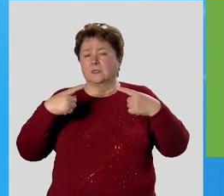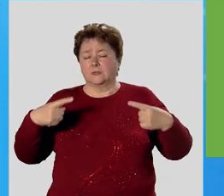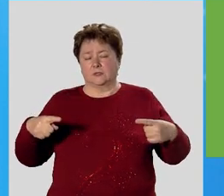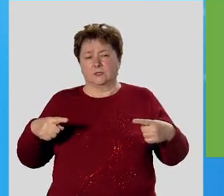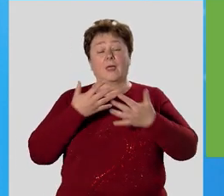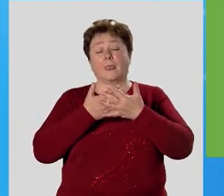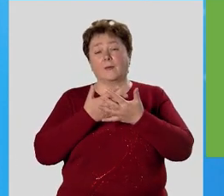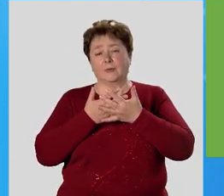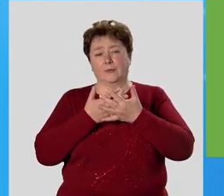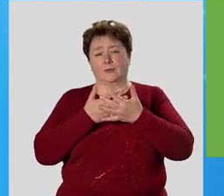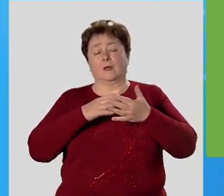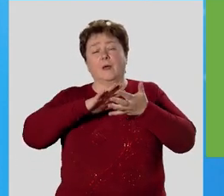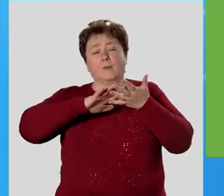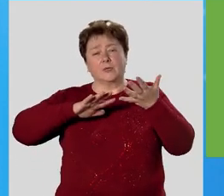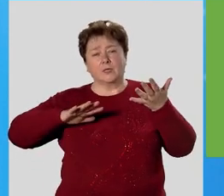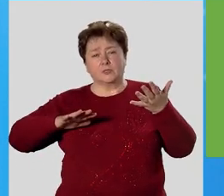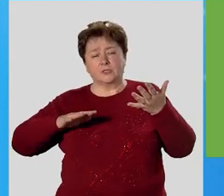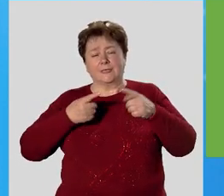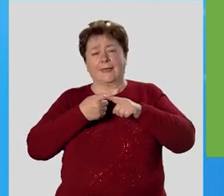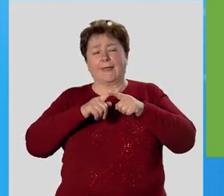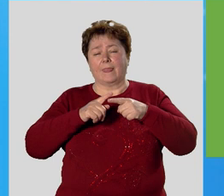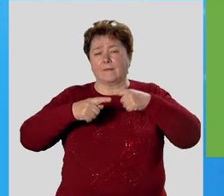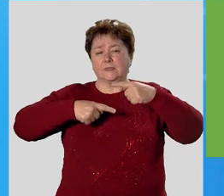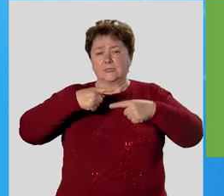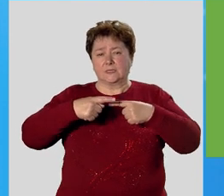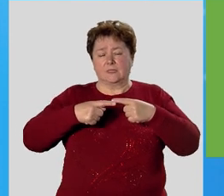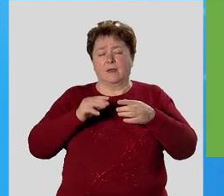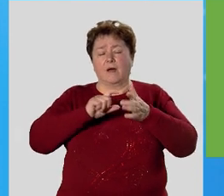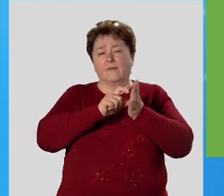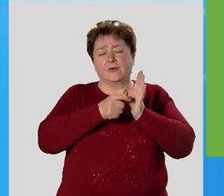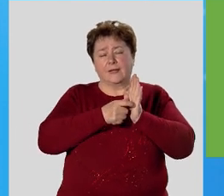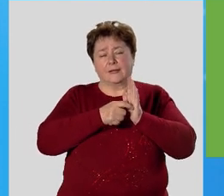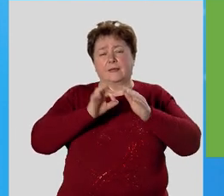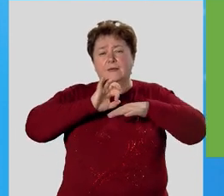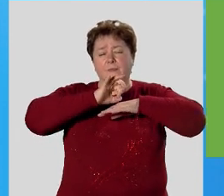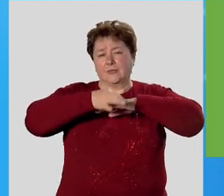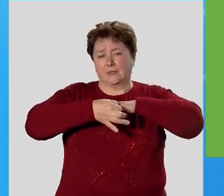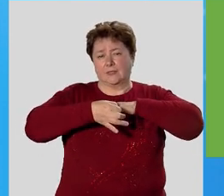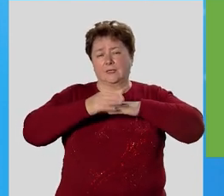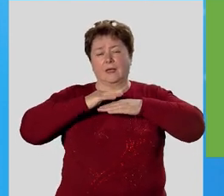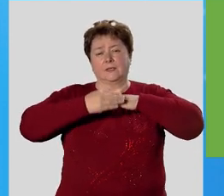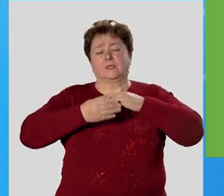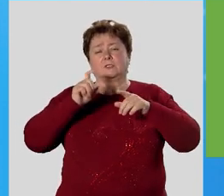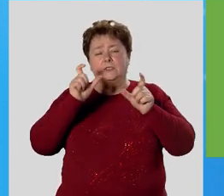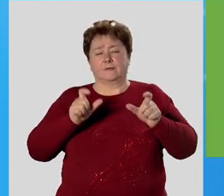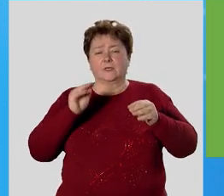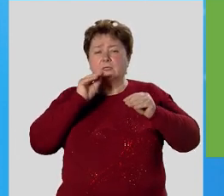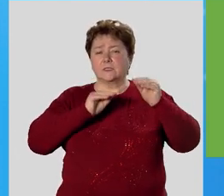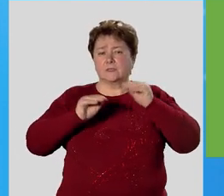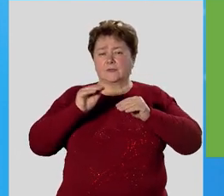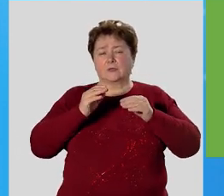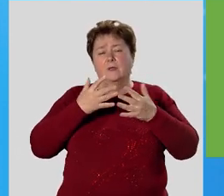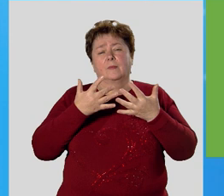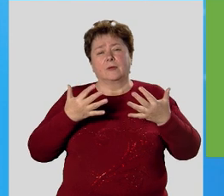различна. Например, продолжительность этого цикла в клетках эпителиальной ткани человека